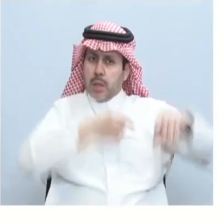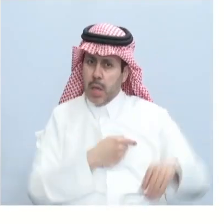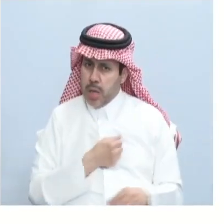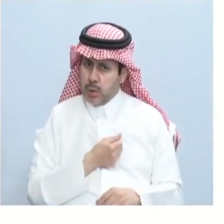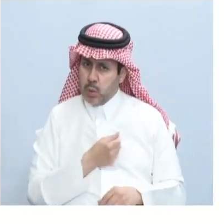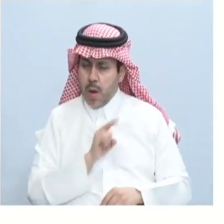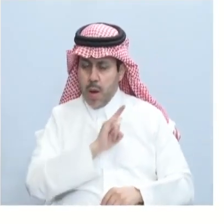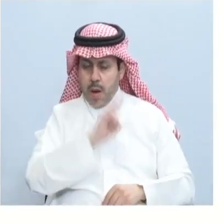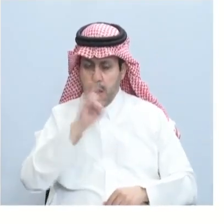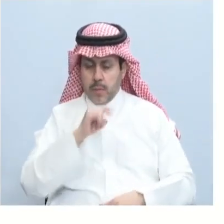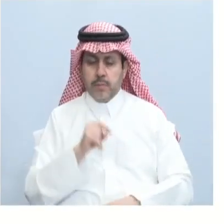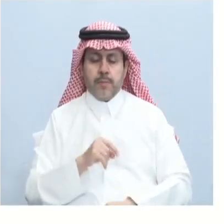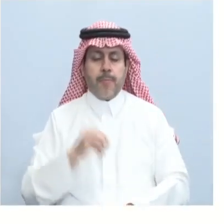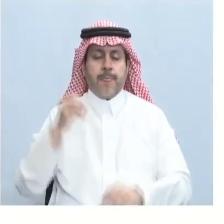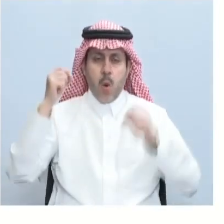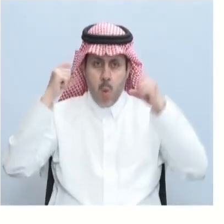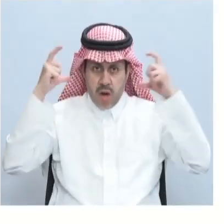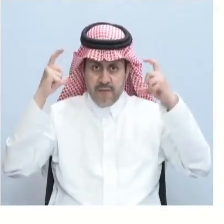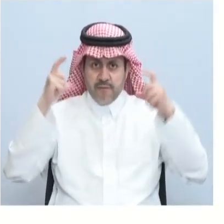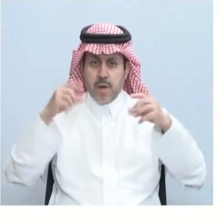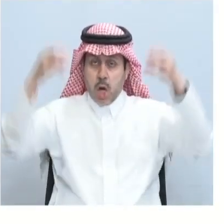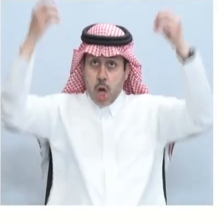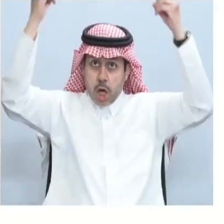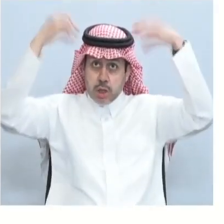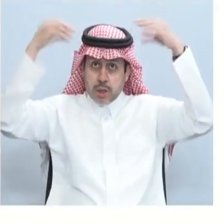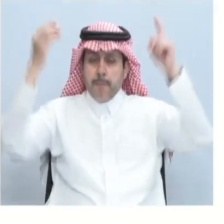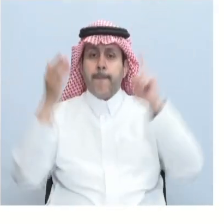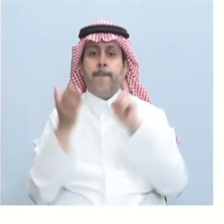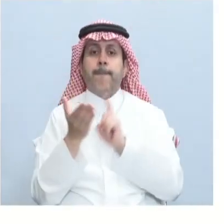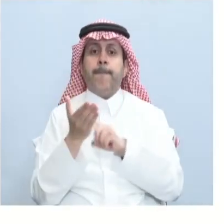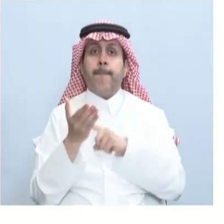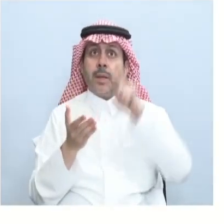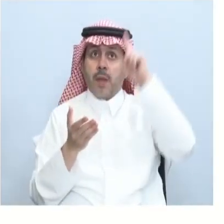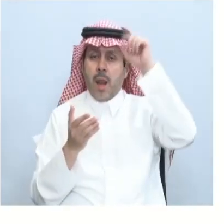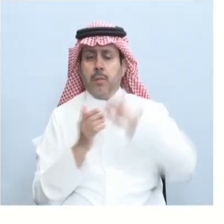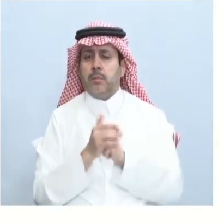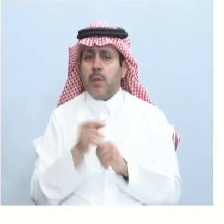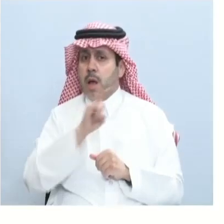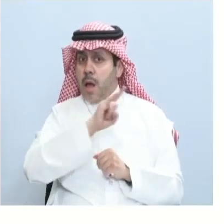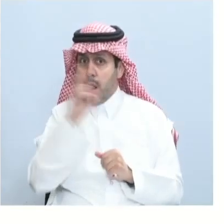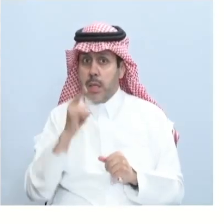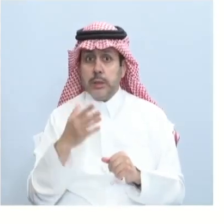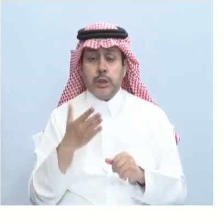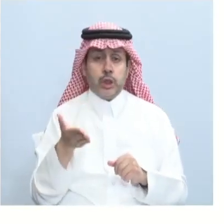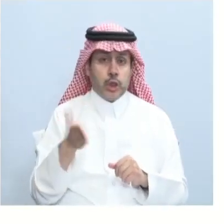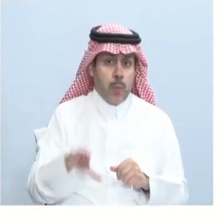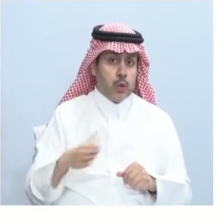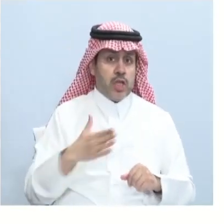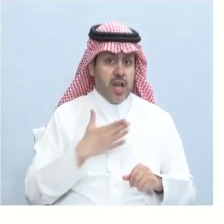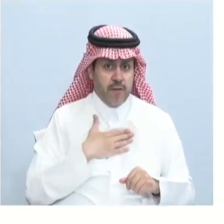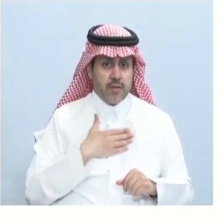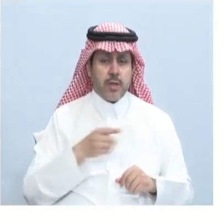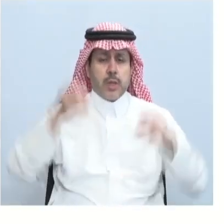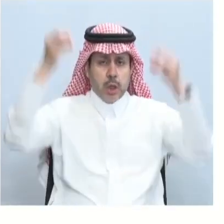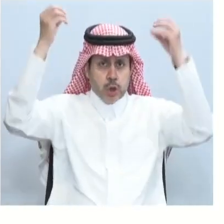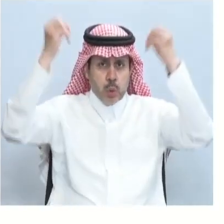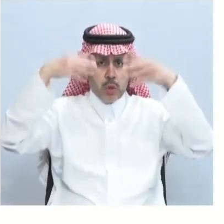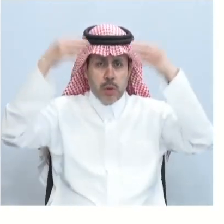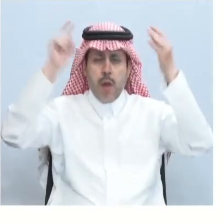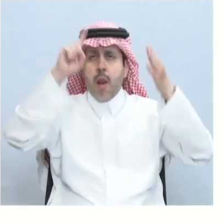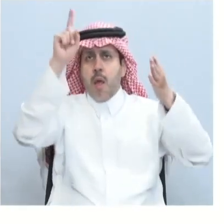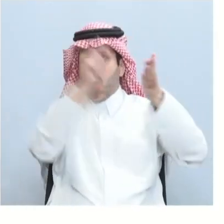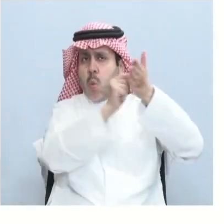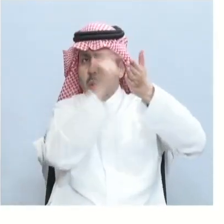واعلم ان الارزاق بيد الله وانه لن تموت نفس حتى تستوفي رزقها الذي